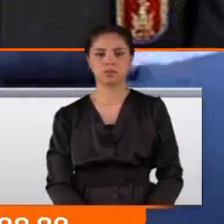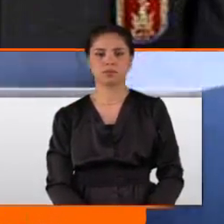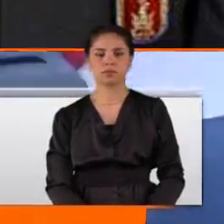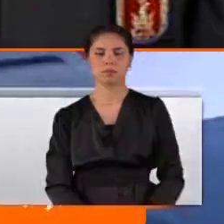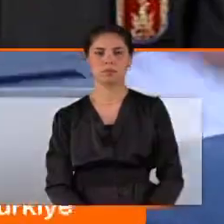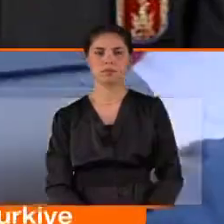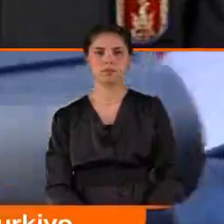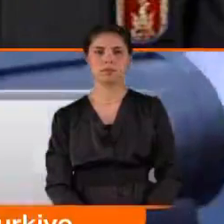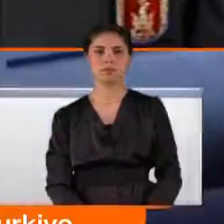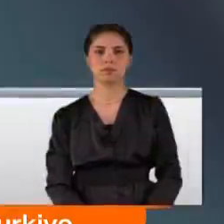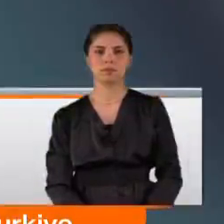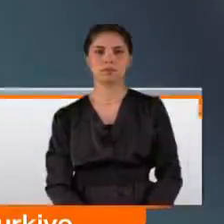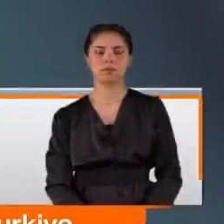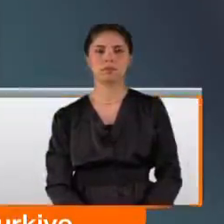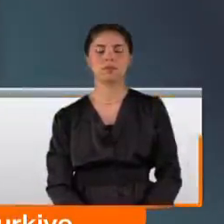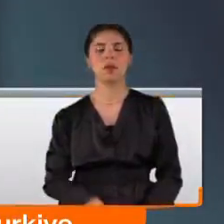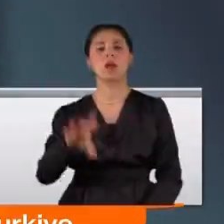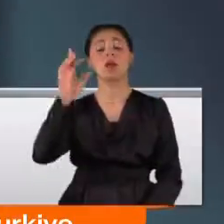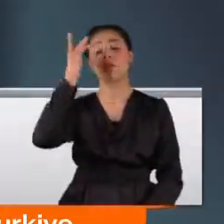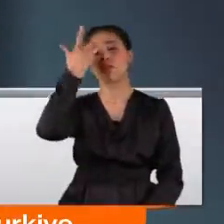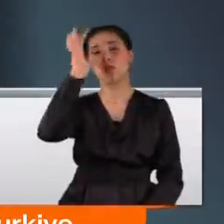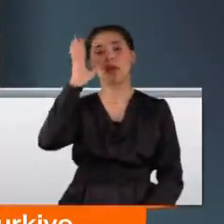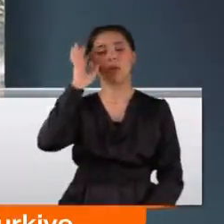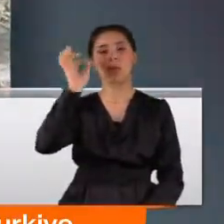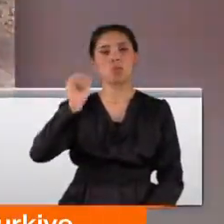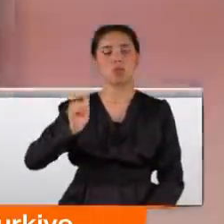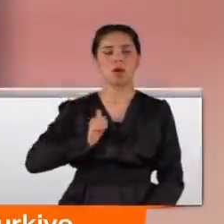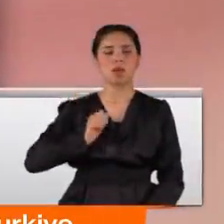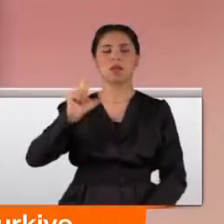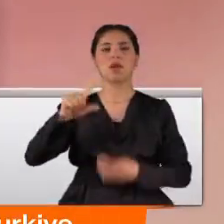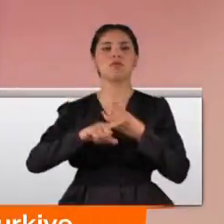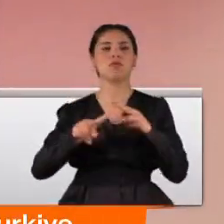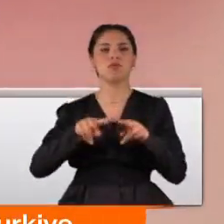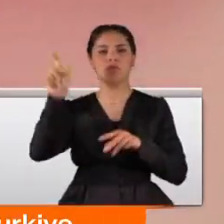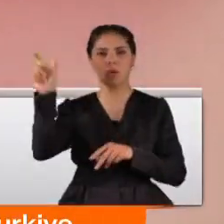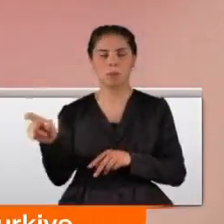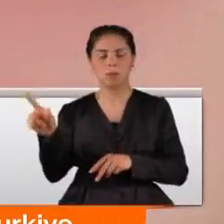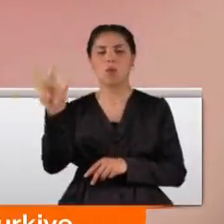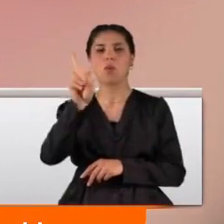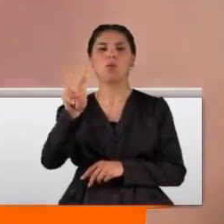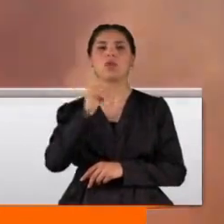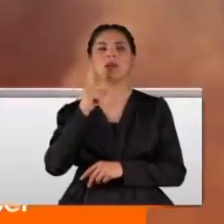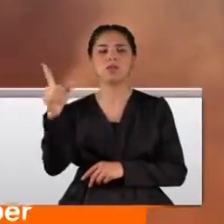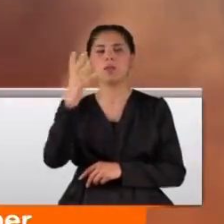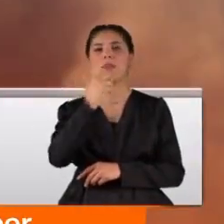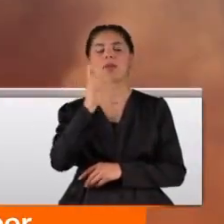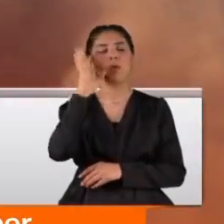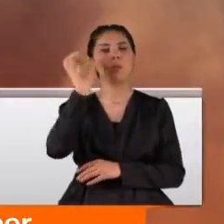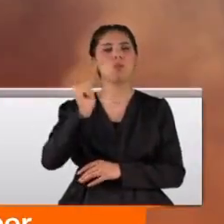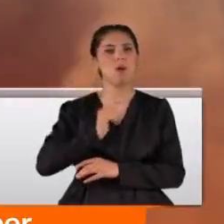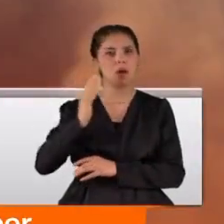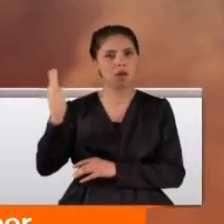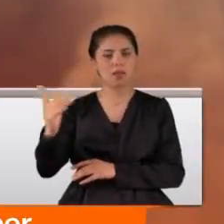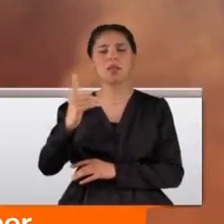benim, huzur benim. Şehit uzman çavuş Cem Ahmet Kaya 32 yaşındaydı. 5 yıllık uzman çavuş olan Kaya'nın babası